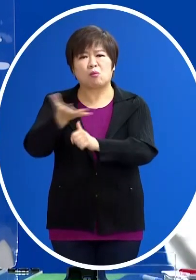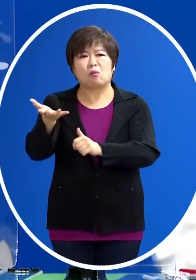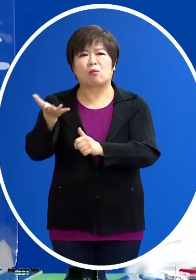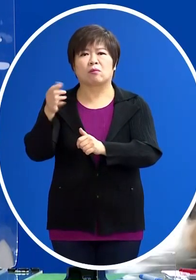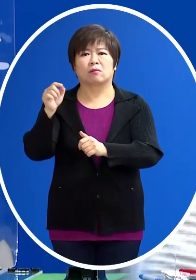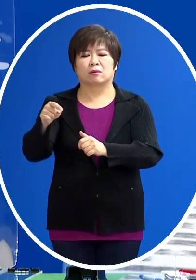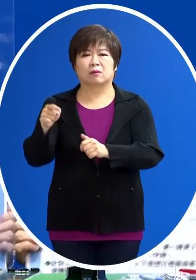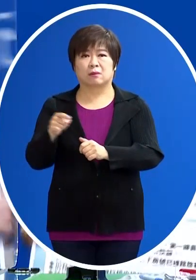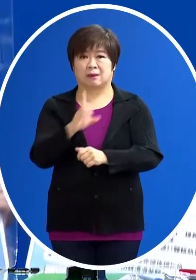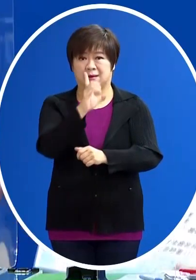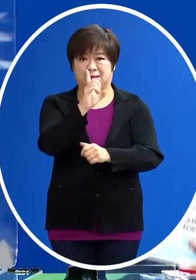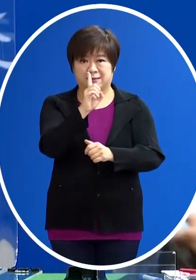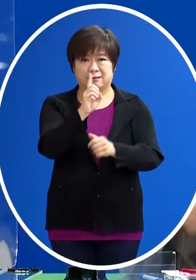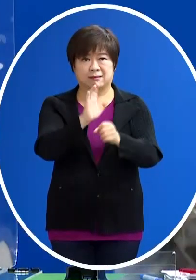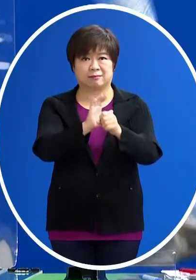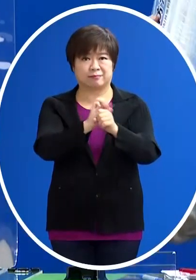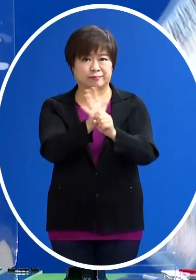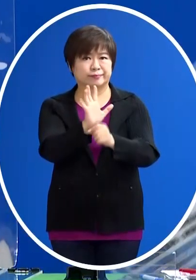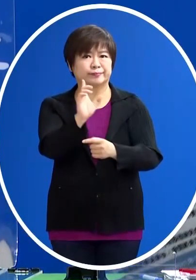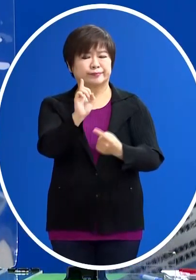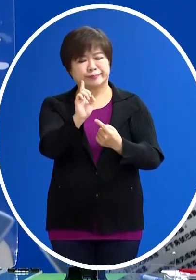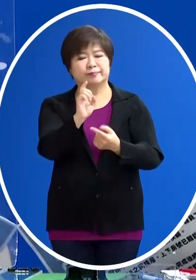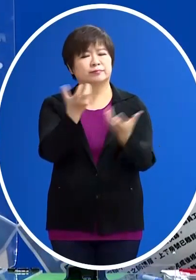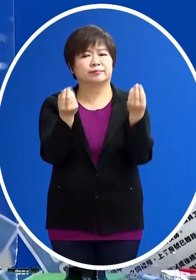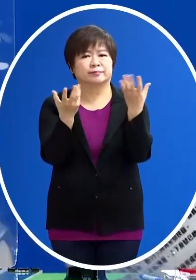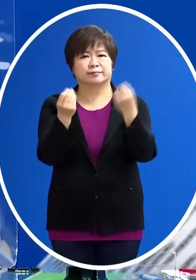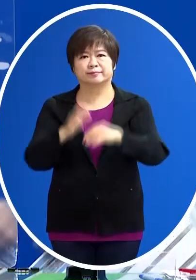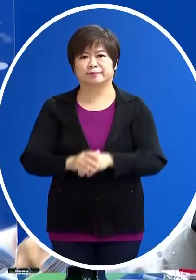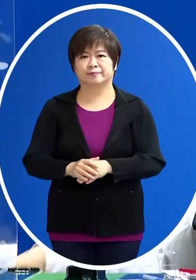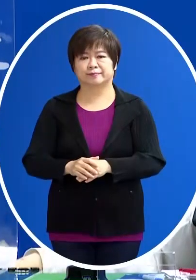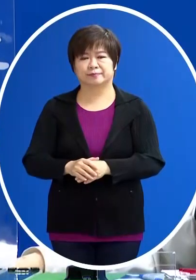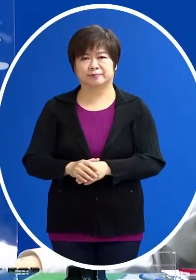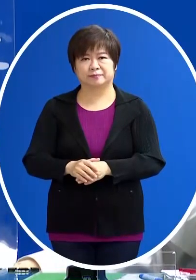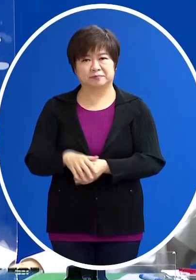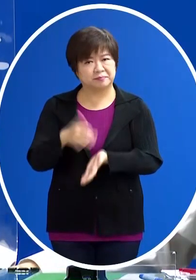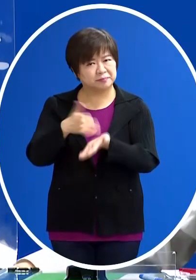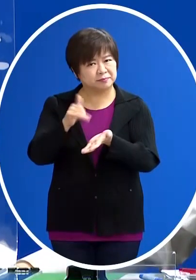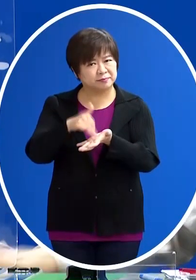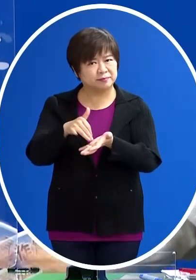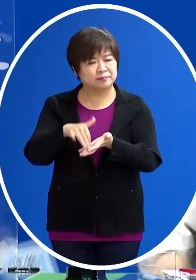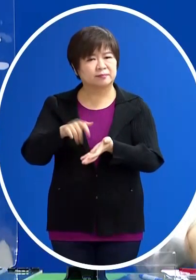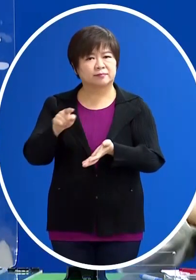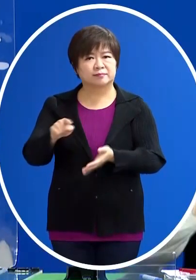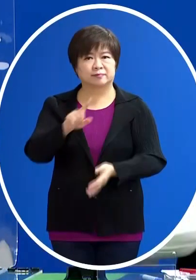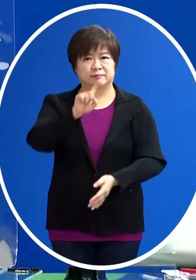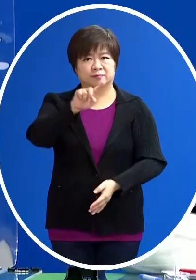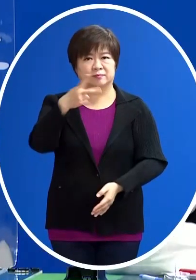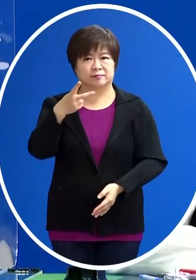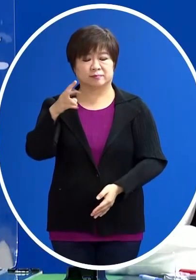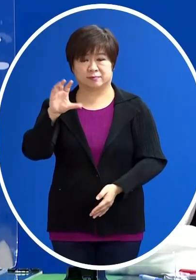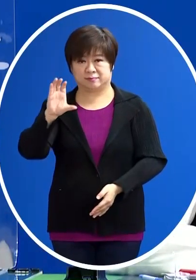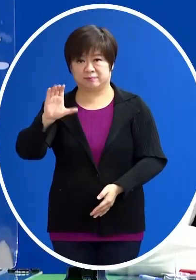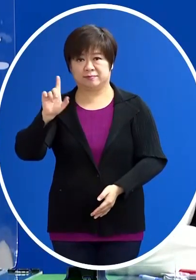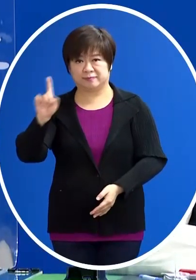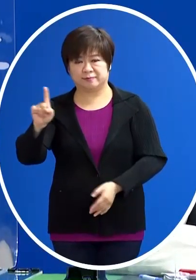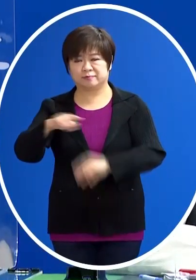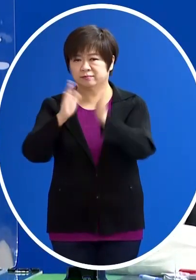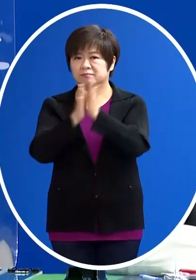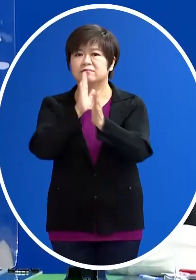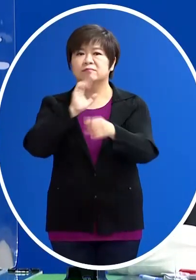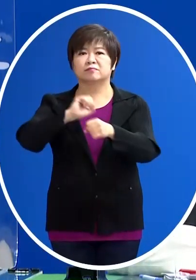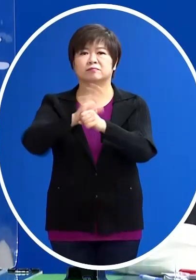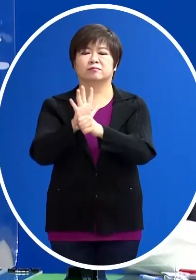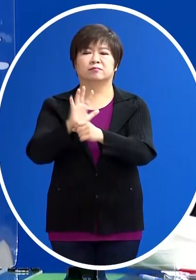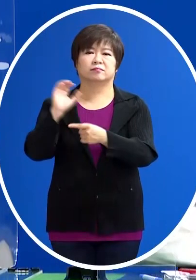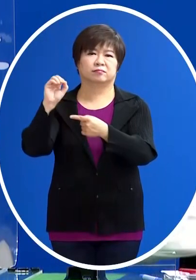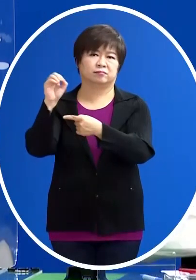有 Delta 哈，那这个所以累积目前是这个1291例的 Omicron 的病